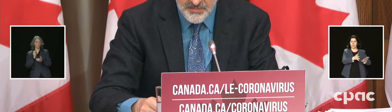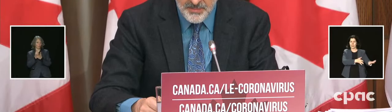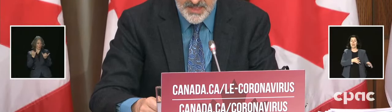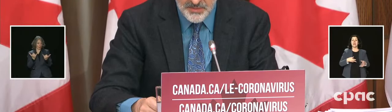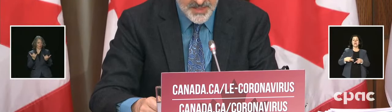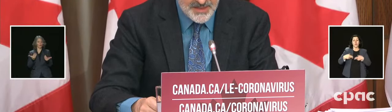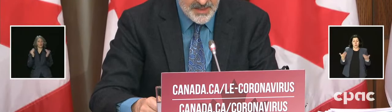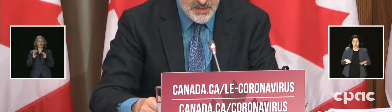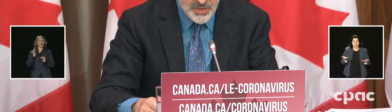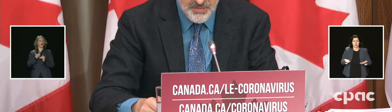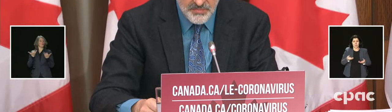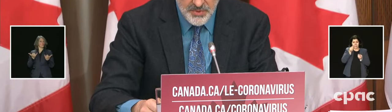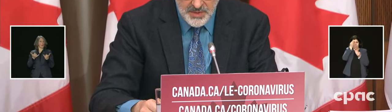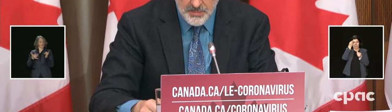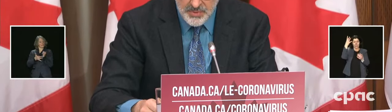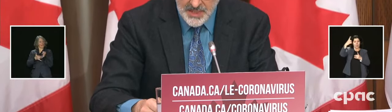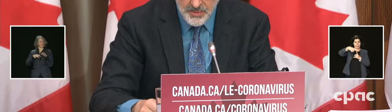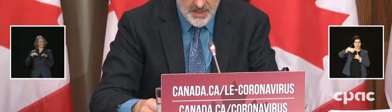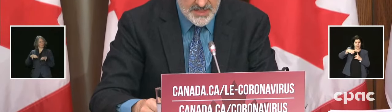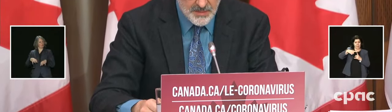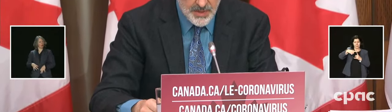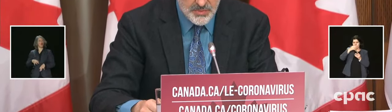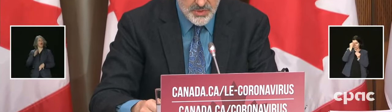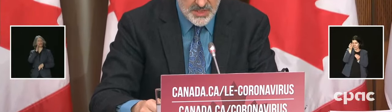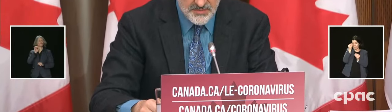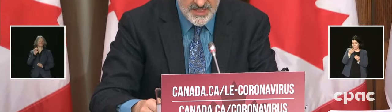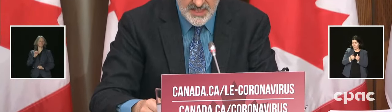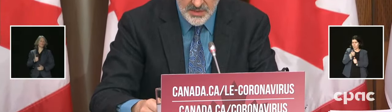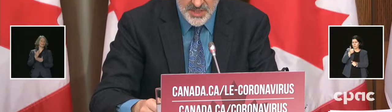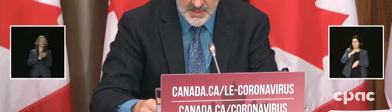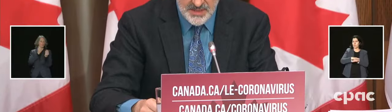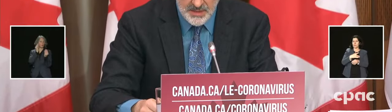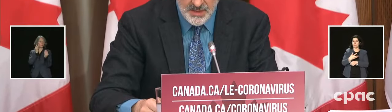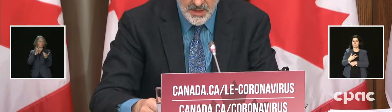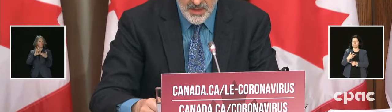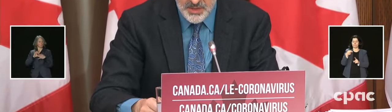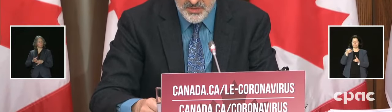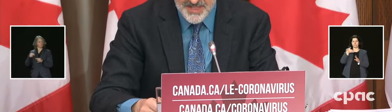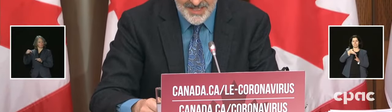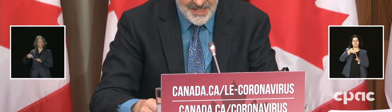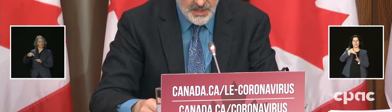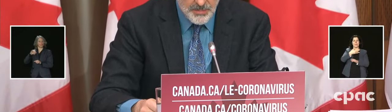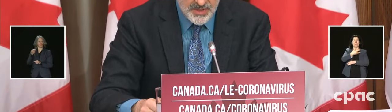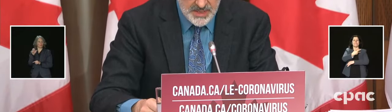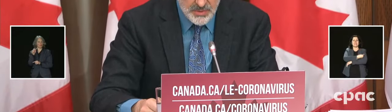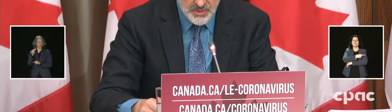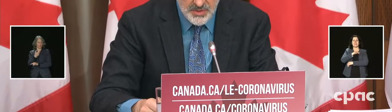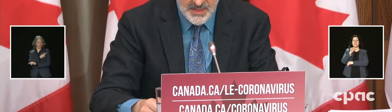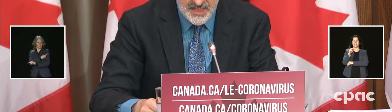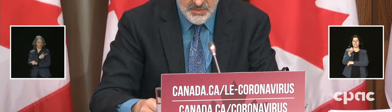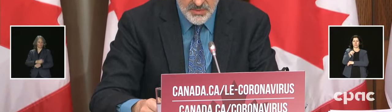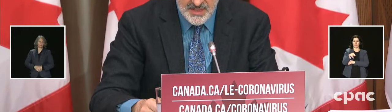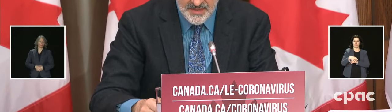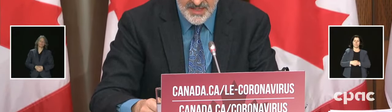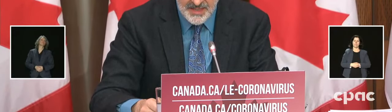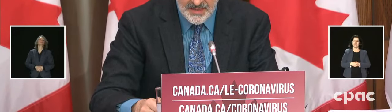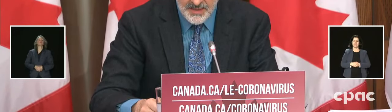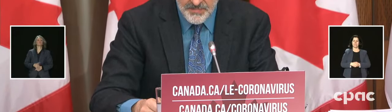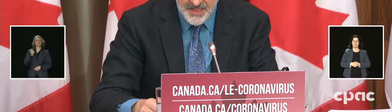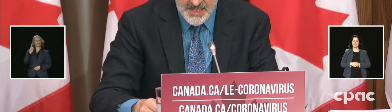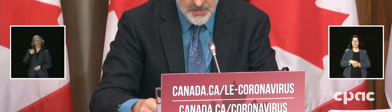séance d'information technique, je vais vous donner de plus amples renseignements au sujet du vaccin de Janssen. Je vais décrire le processus d'autorisation de